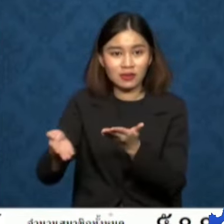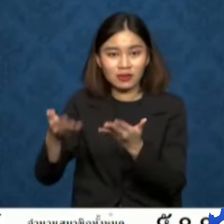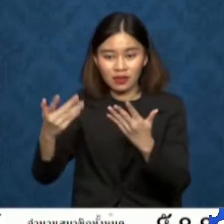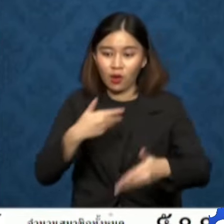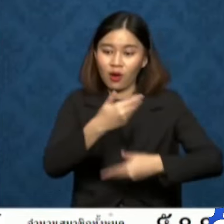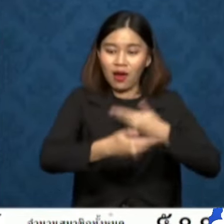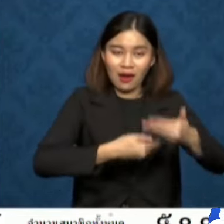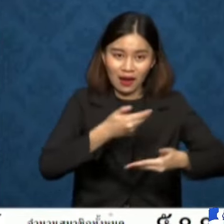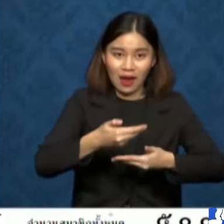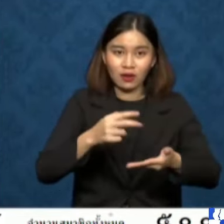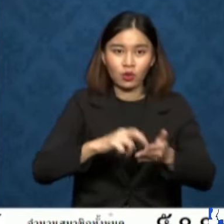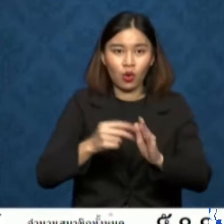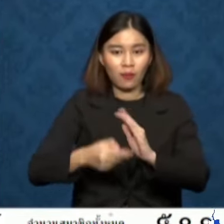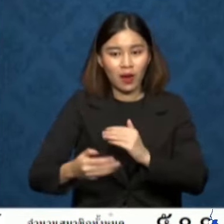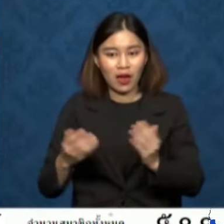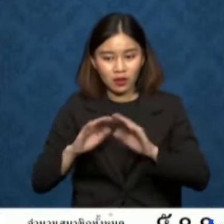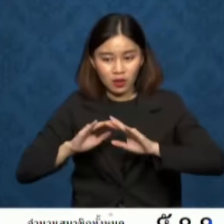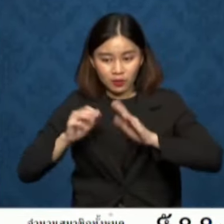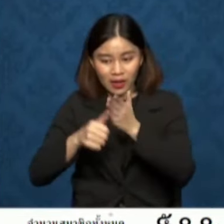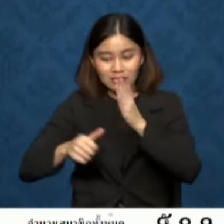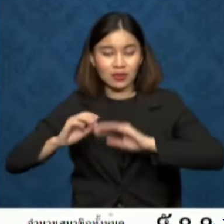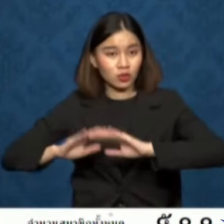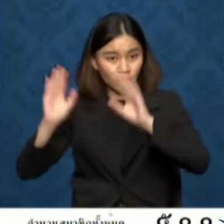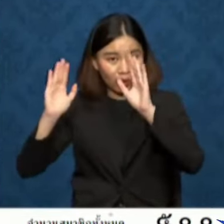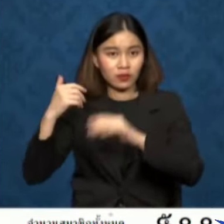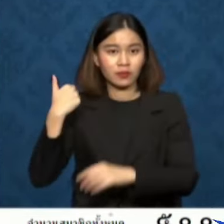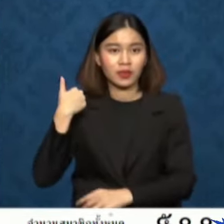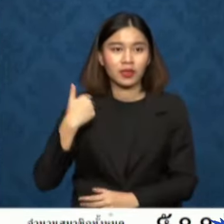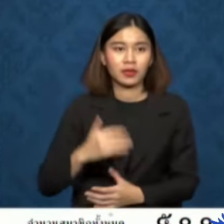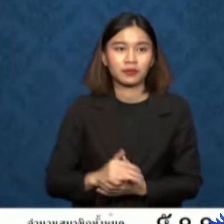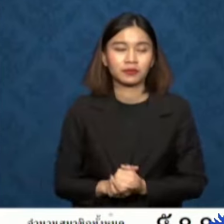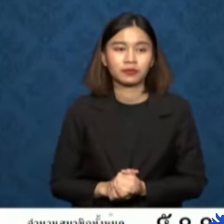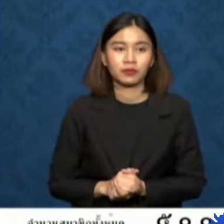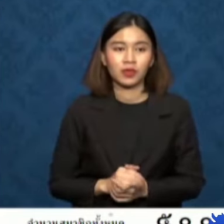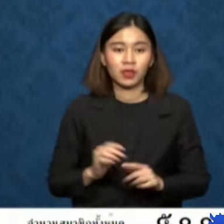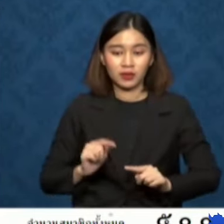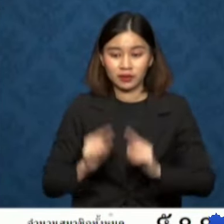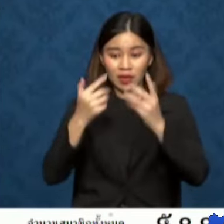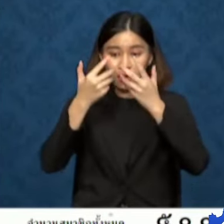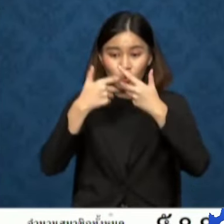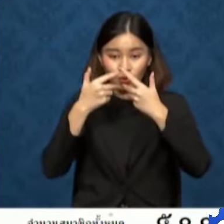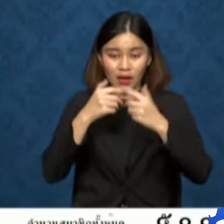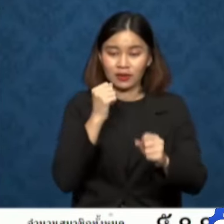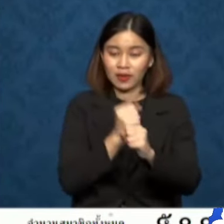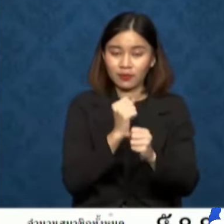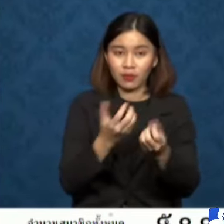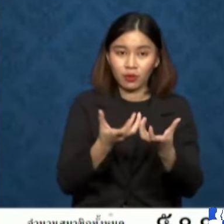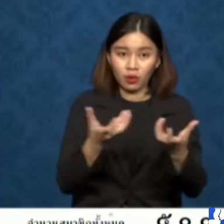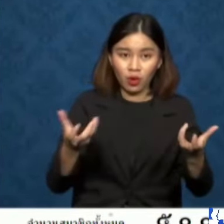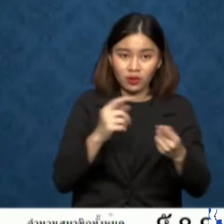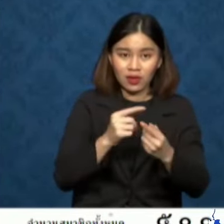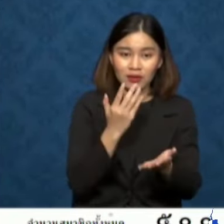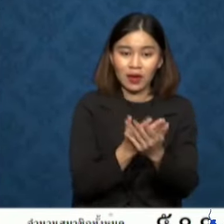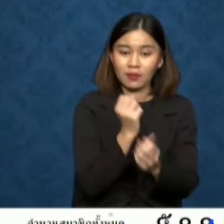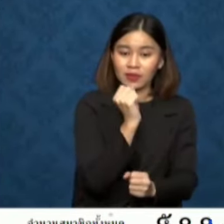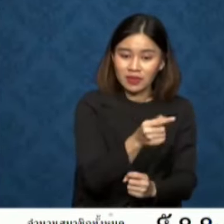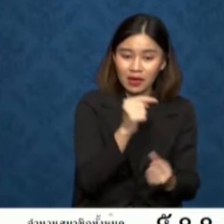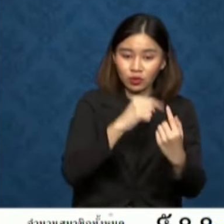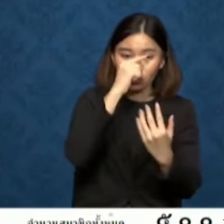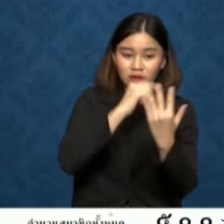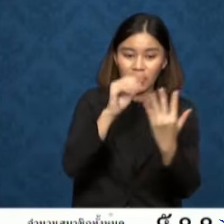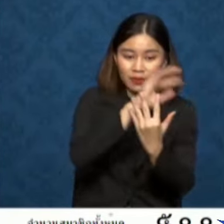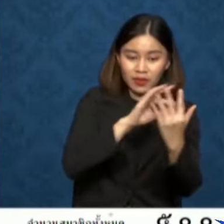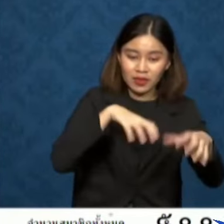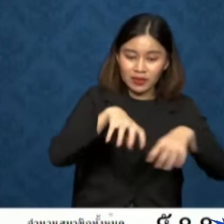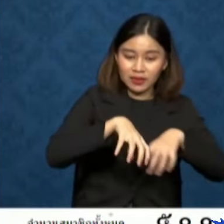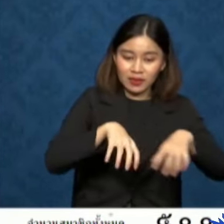ก็ขายไปเนี่ยกลับได้รับการยกเว้นภาษีนะครับท่านประธานแต่โรงงานผู้ผลิตอาวุธมีการจ้างงานภายในประเทศมีการ